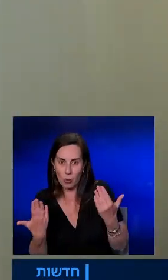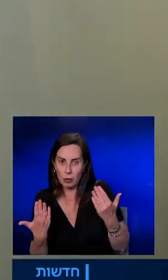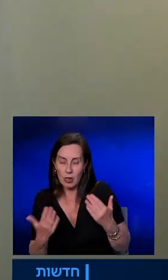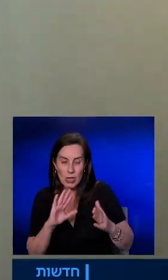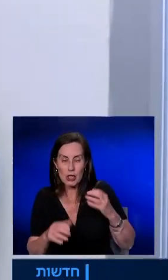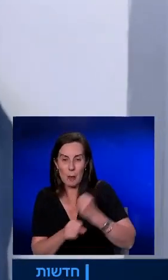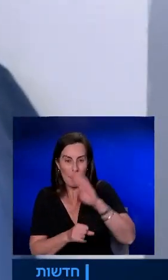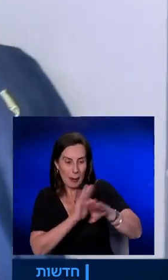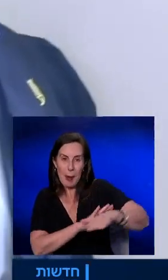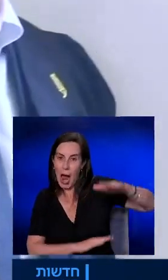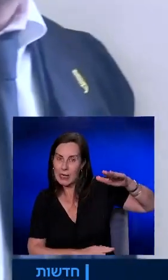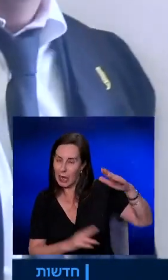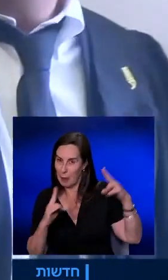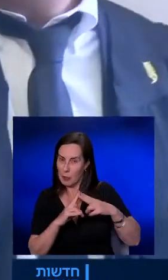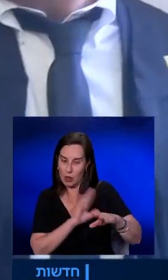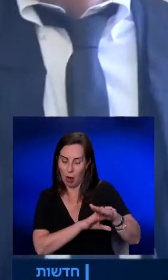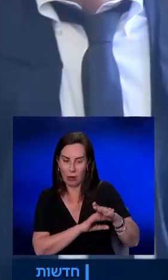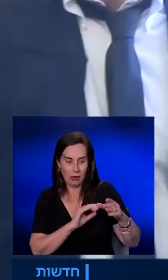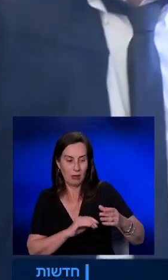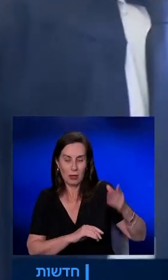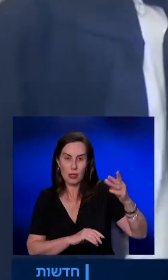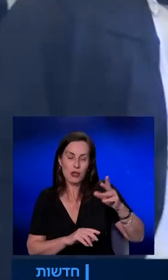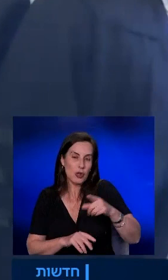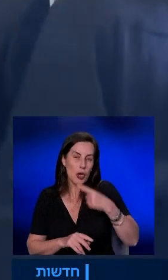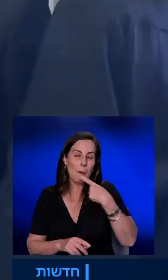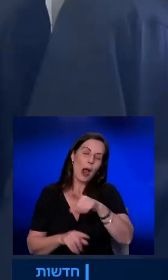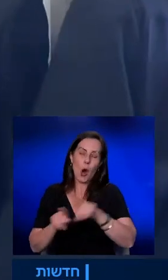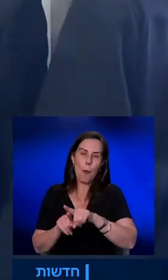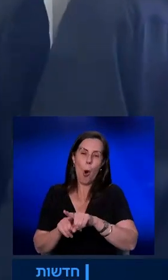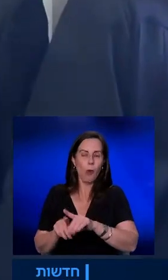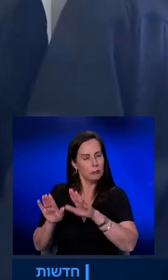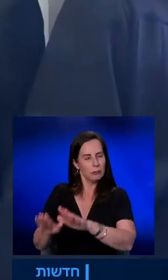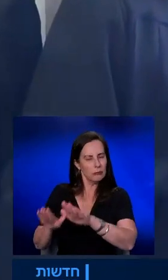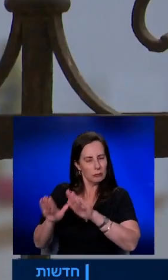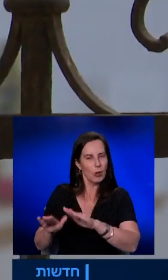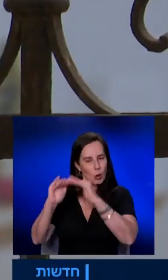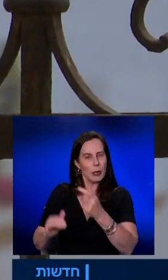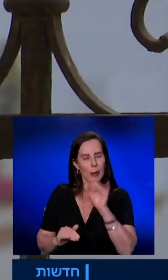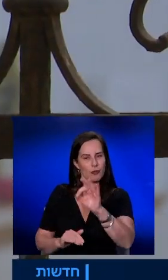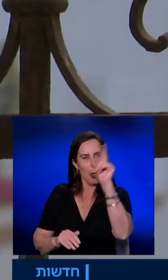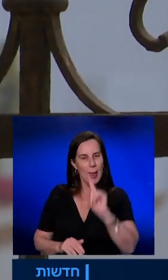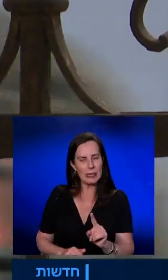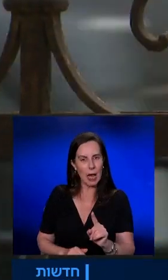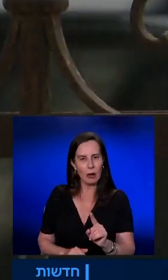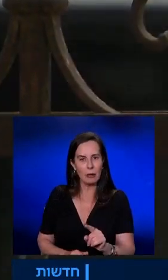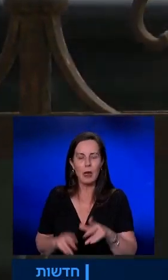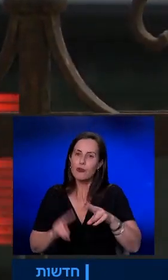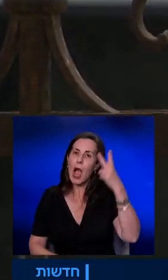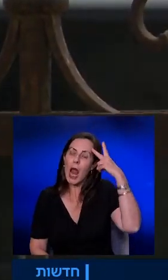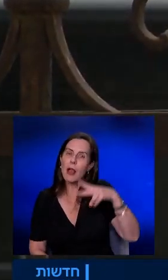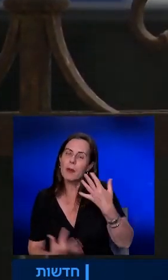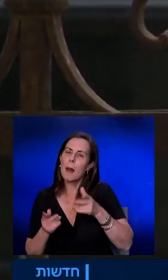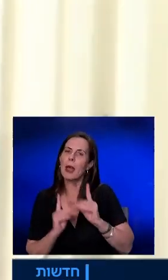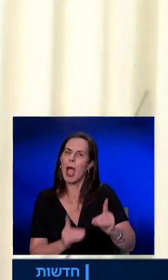היד של נתניהו בפגישה, אותה תנועה שנטען שסימנה לו למתן את הורדת המחירים לטובת בזק, ניתן לפרש בכמה